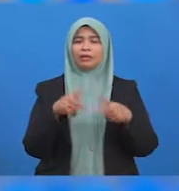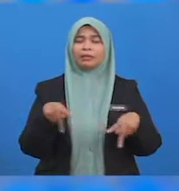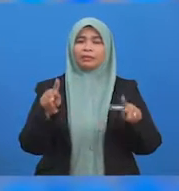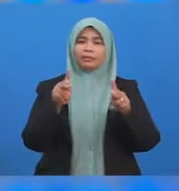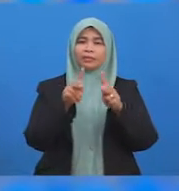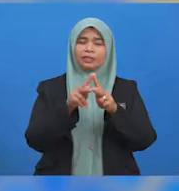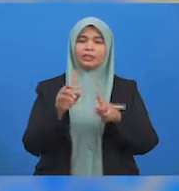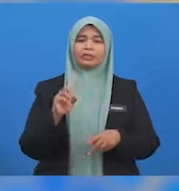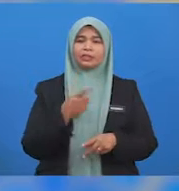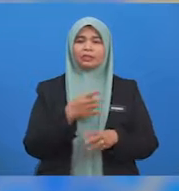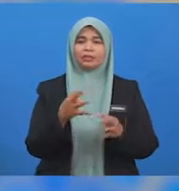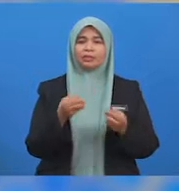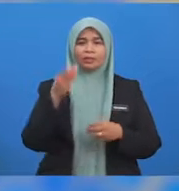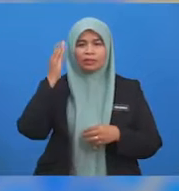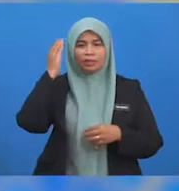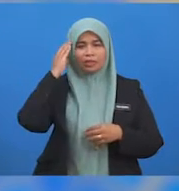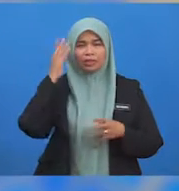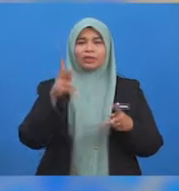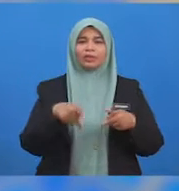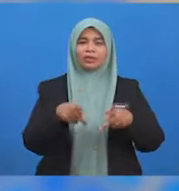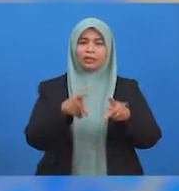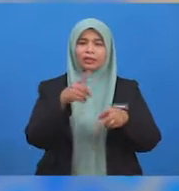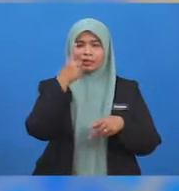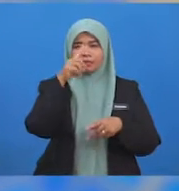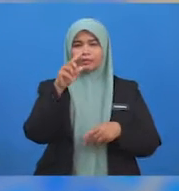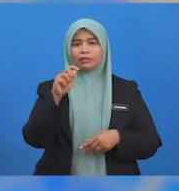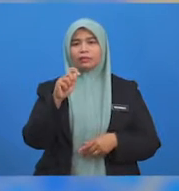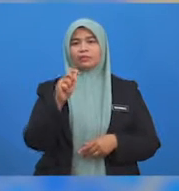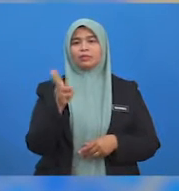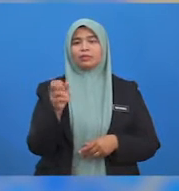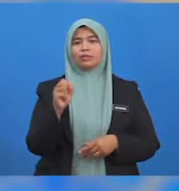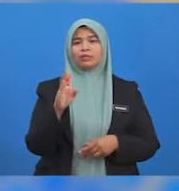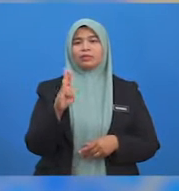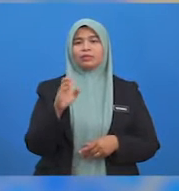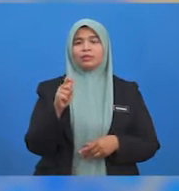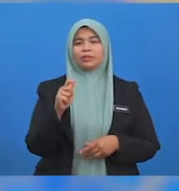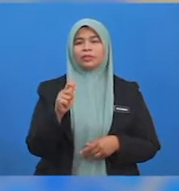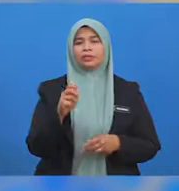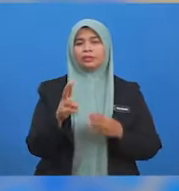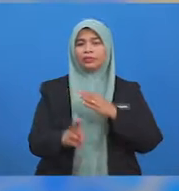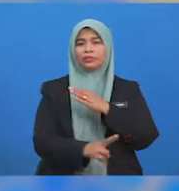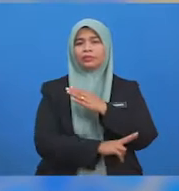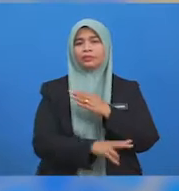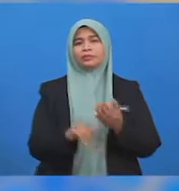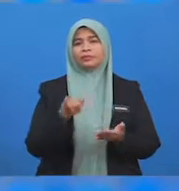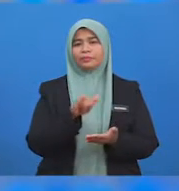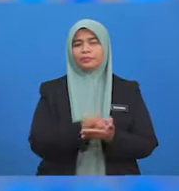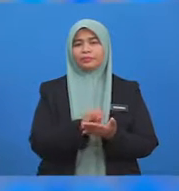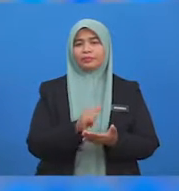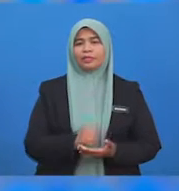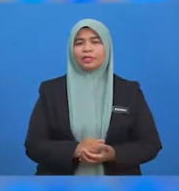jenayah Islam itu. Dengar dan faham sungguh-sungguh ya. Terdapat beberapa kaedah pensabitan